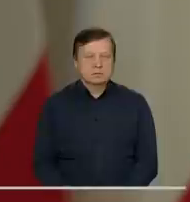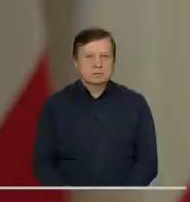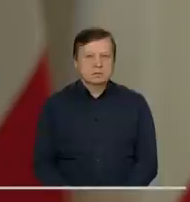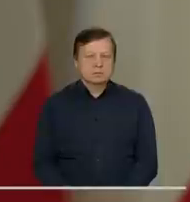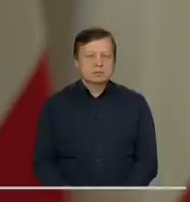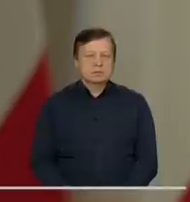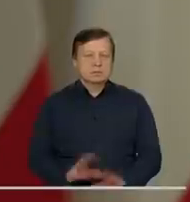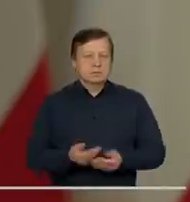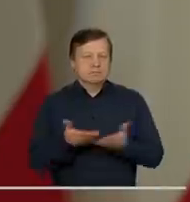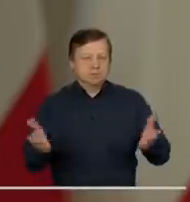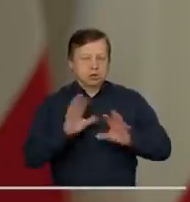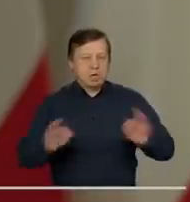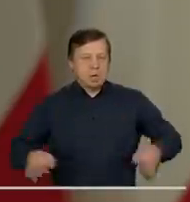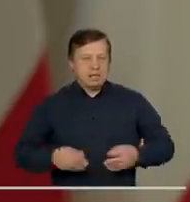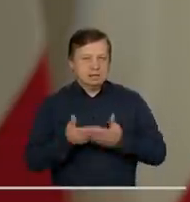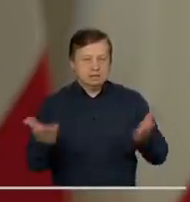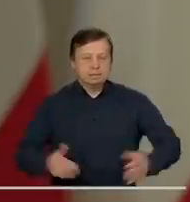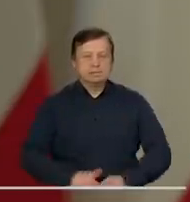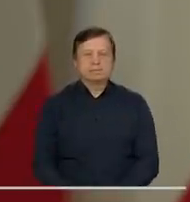Drodzy rodacy, szanowni państwo.